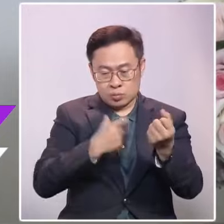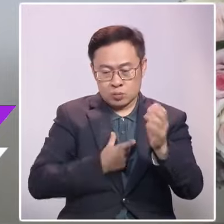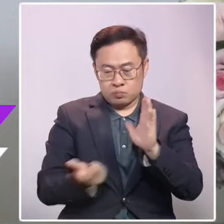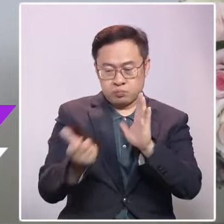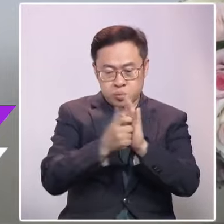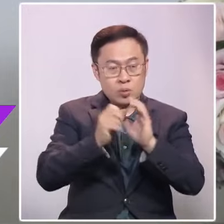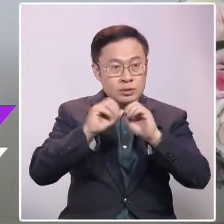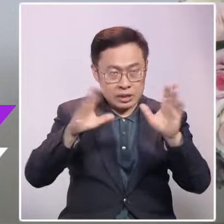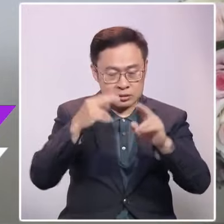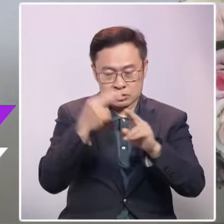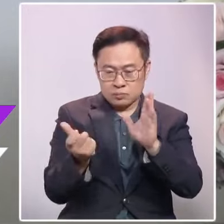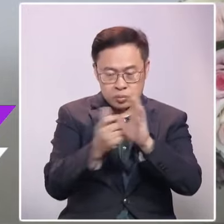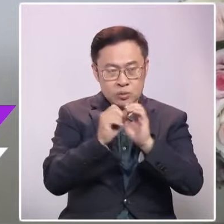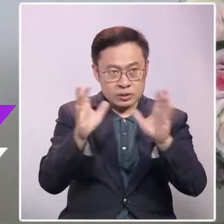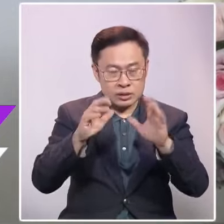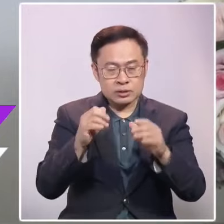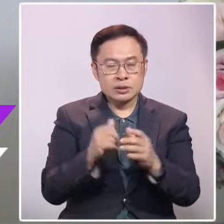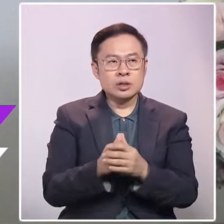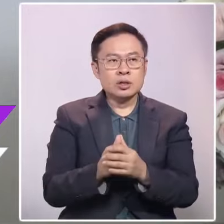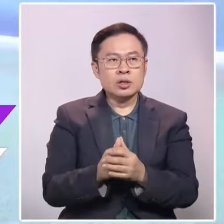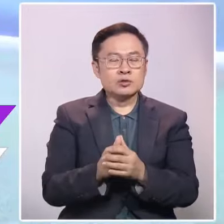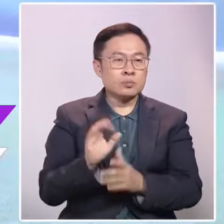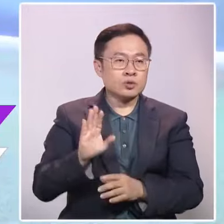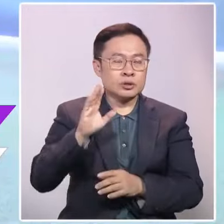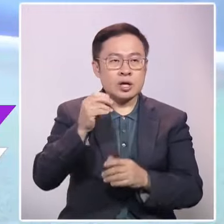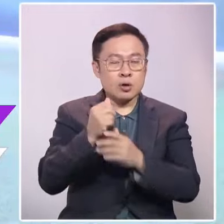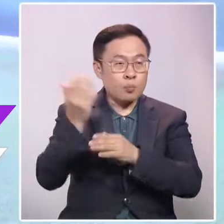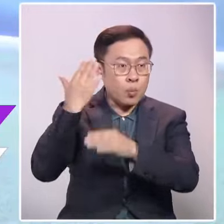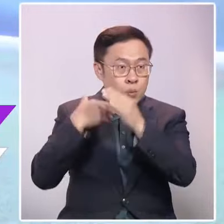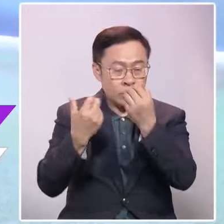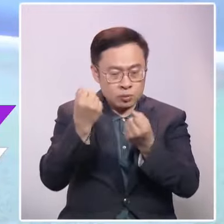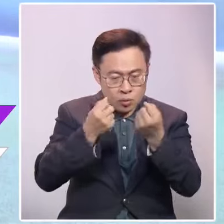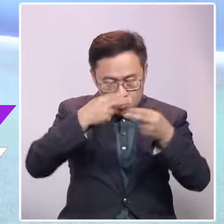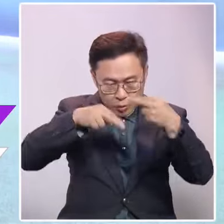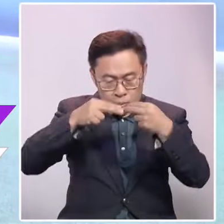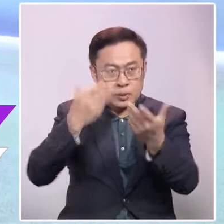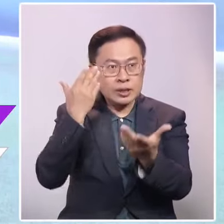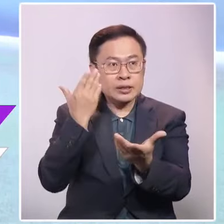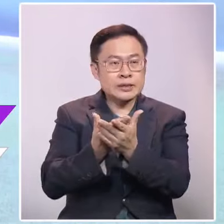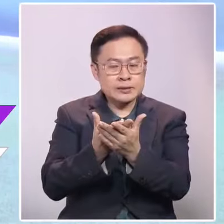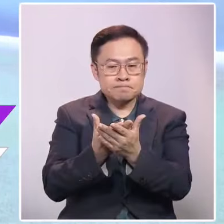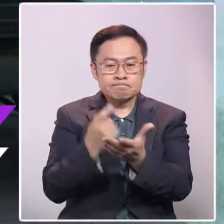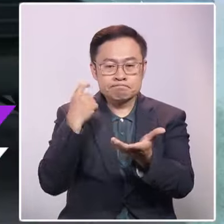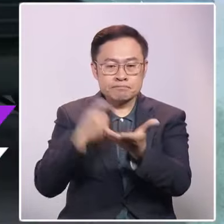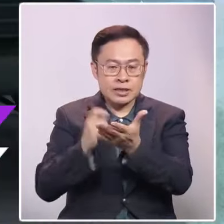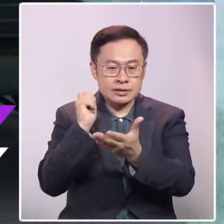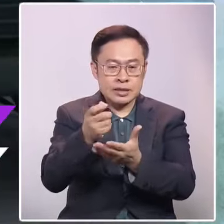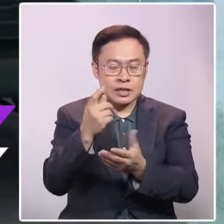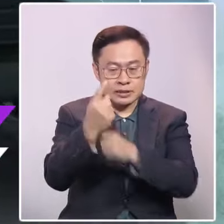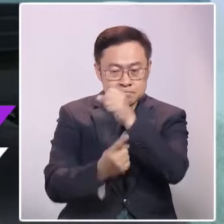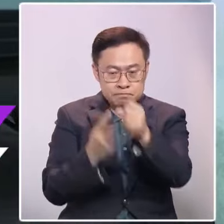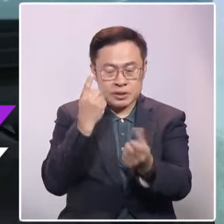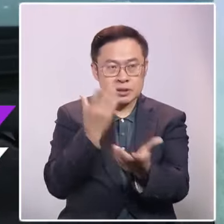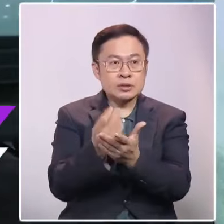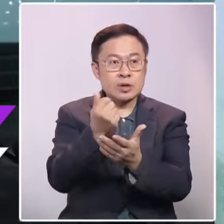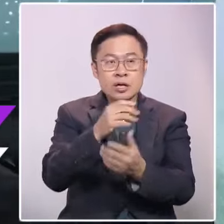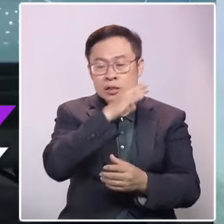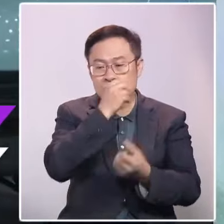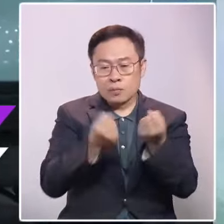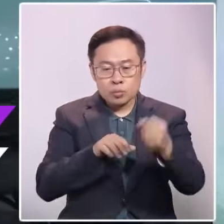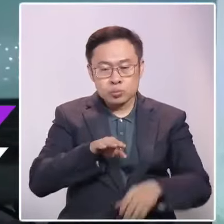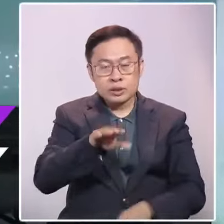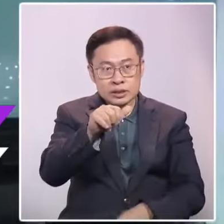นโดยบริษัทประกันภัยจะนำประวัติการขับขี่เนี่ยมาพิจารณาการเก็บเบี้ยประกันตามความเสี่ยงด้วยซึ่งหากมีประวัติการขับขี่